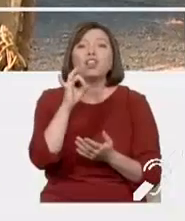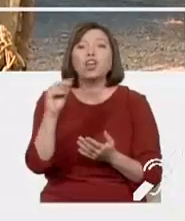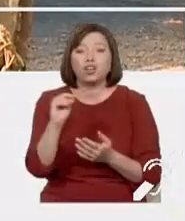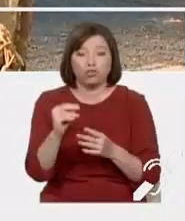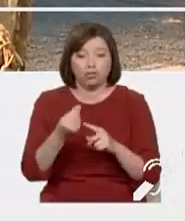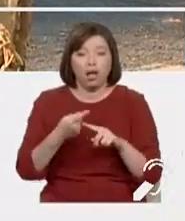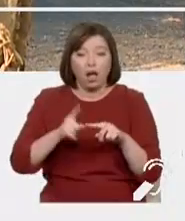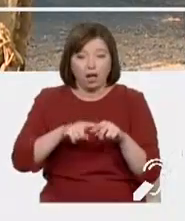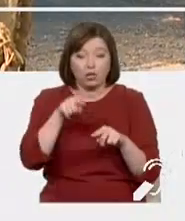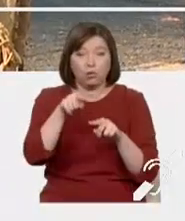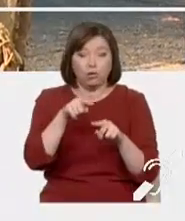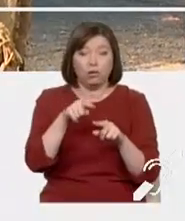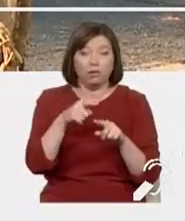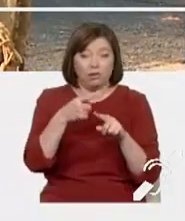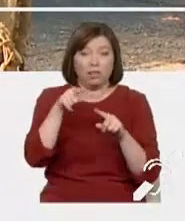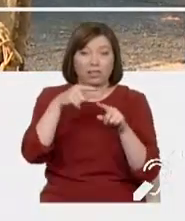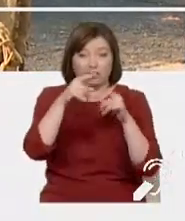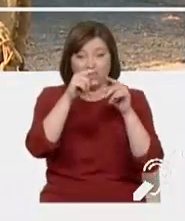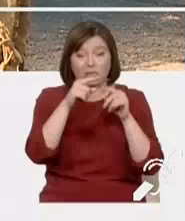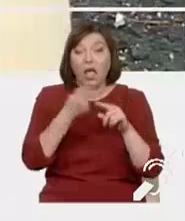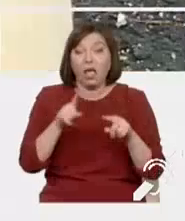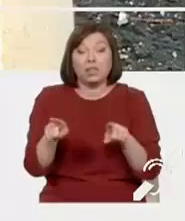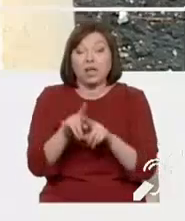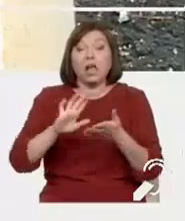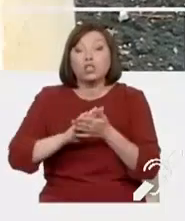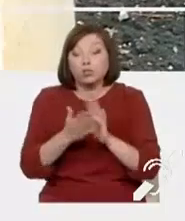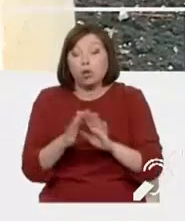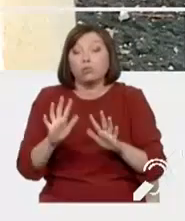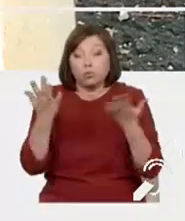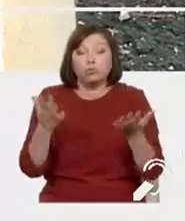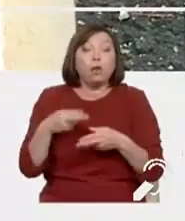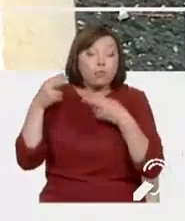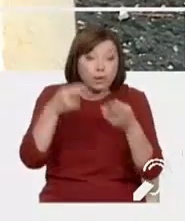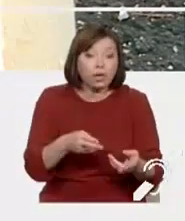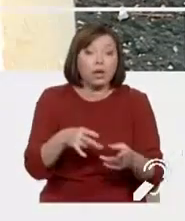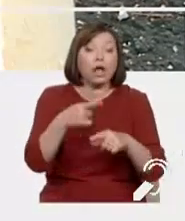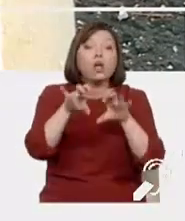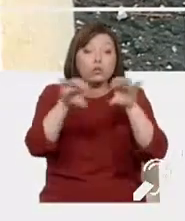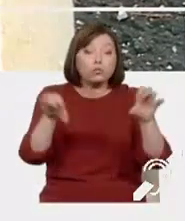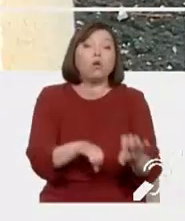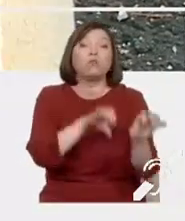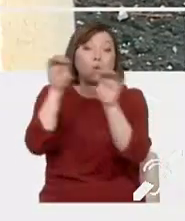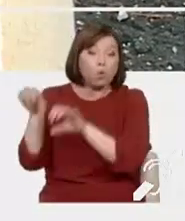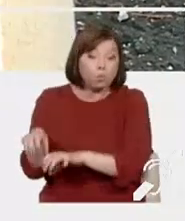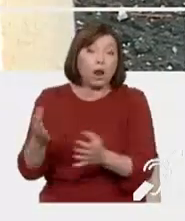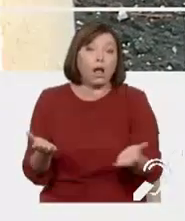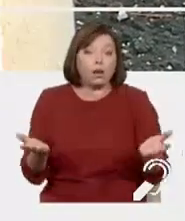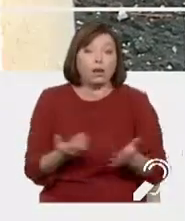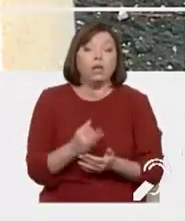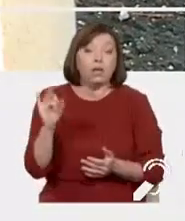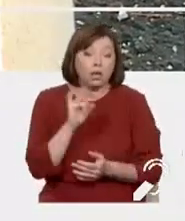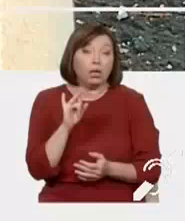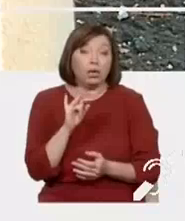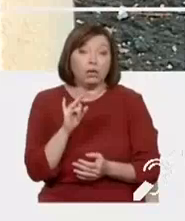pozați pe acești stâlpi. Este o situație care s-a întâmplat, s-a intervenit și s-a evacuat acel stâlp, inclusiv